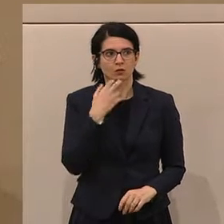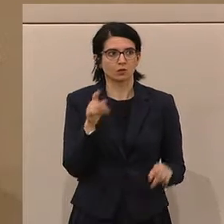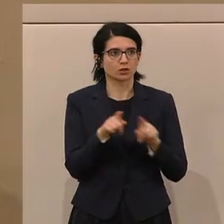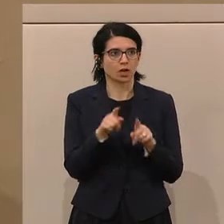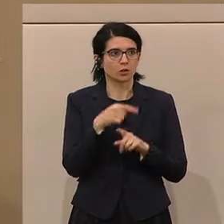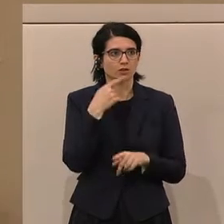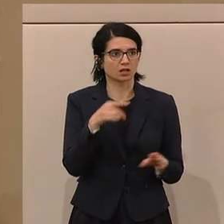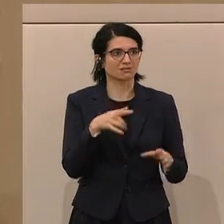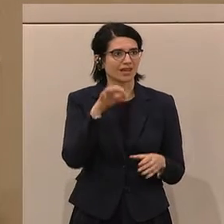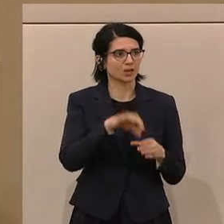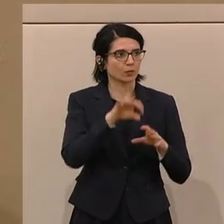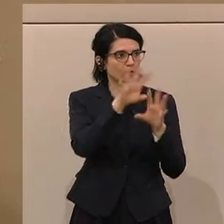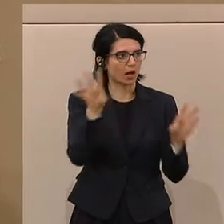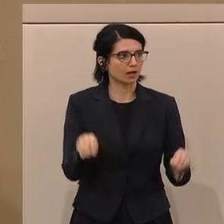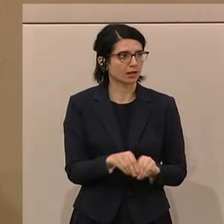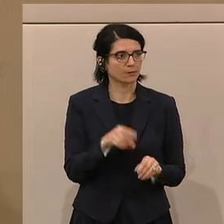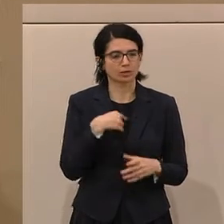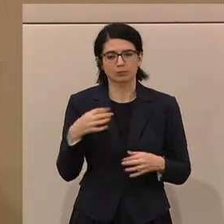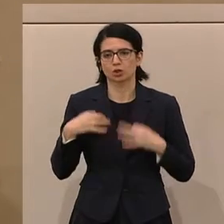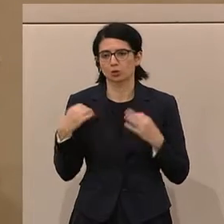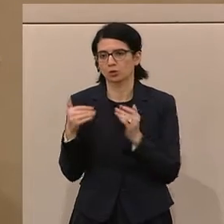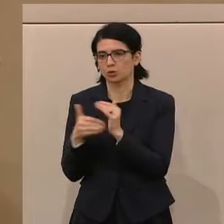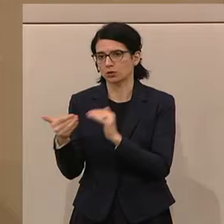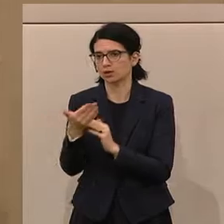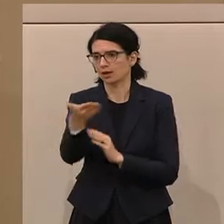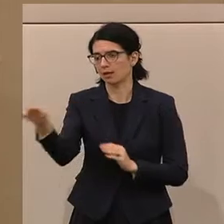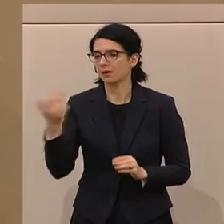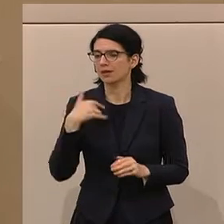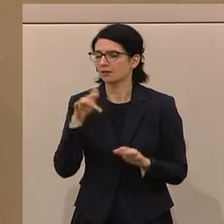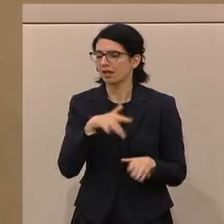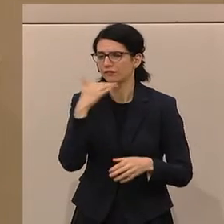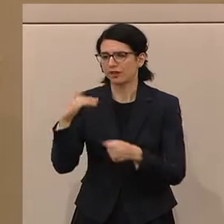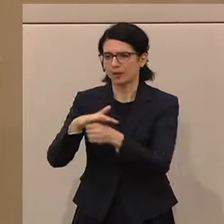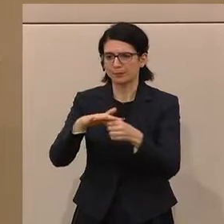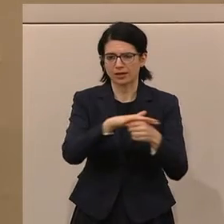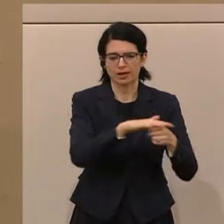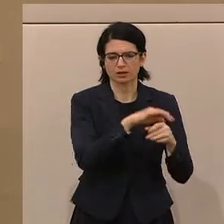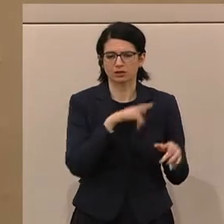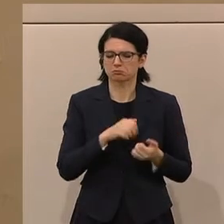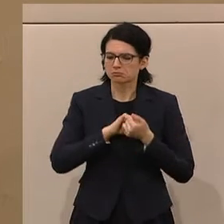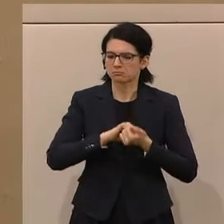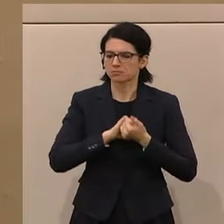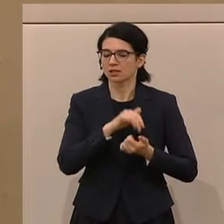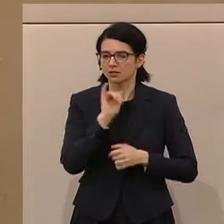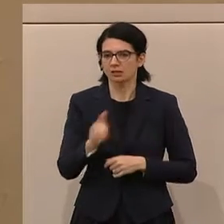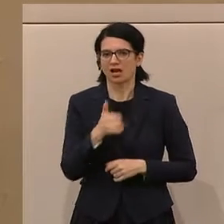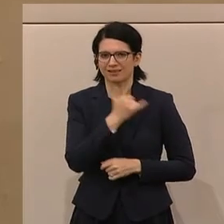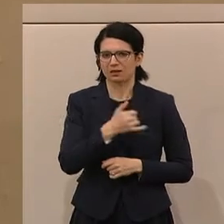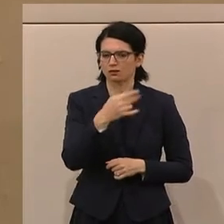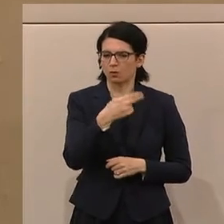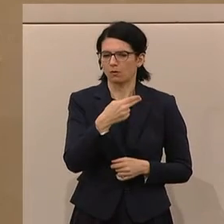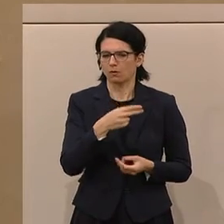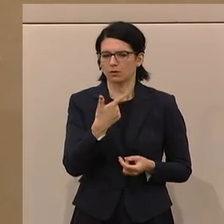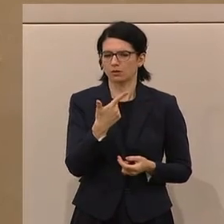den Punkt der Einsparung generell im Gesundheitssystem ansprechen. Natürlich gibt es viele Bereiche, wo wir dahinter sind und sagen, ja, jeden Euro